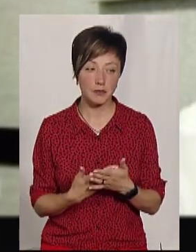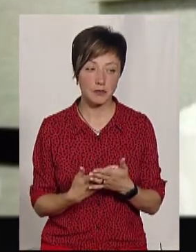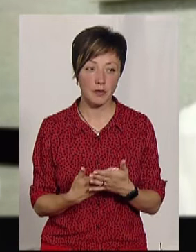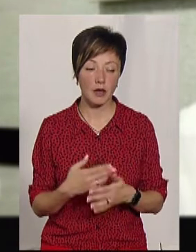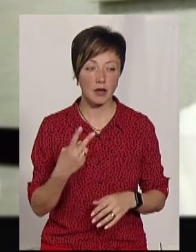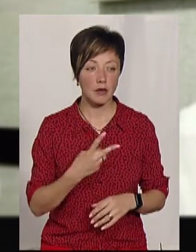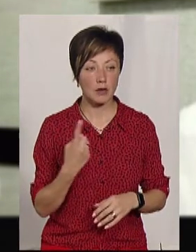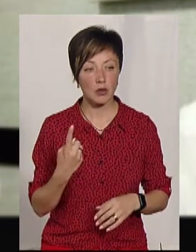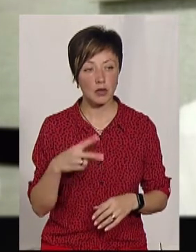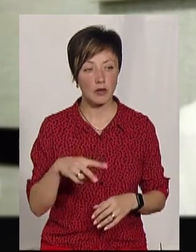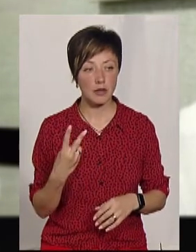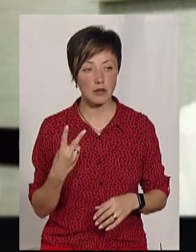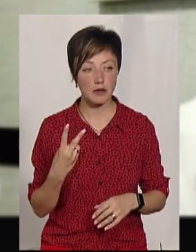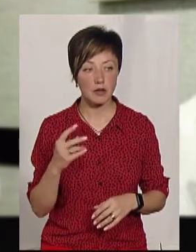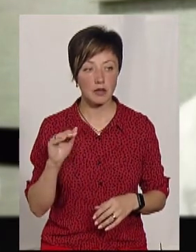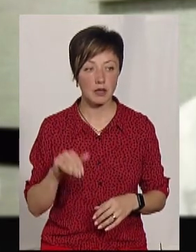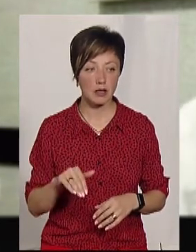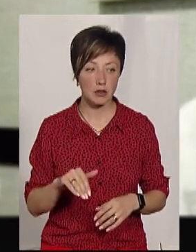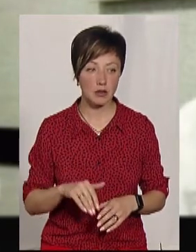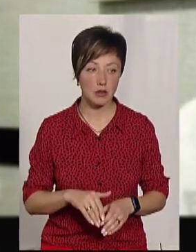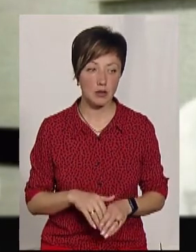десь 21-22 тисячі